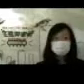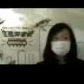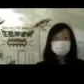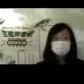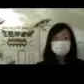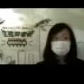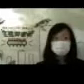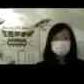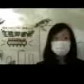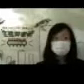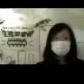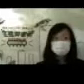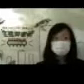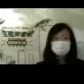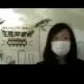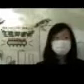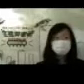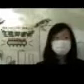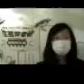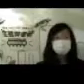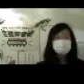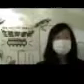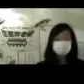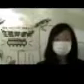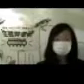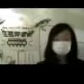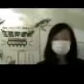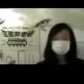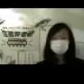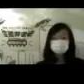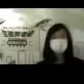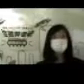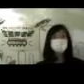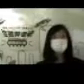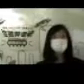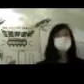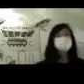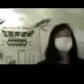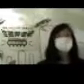啦，有籽喎，黄色粒粒嘅。